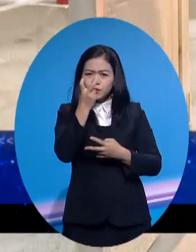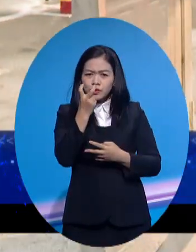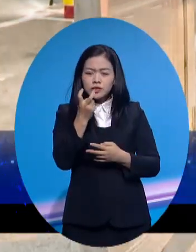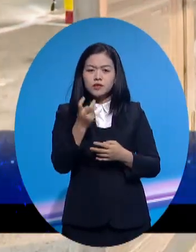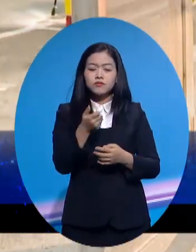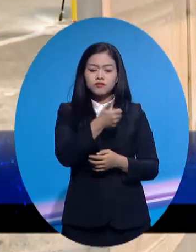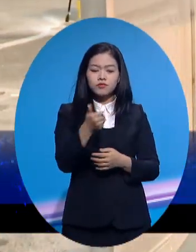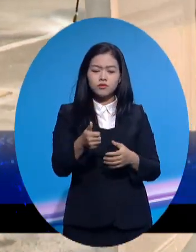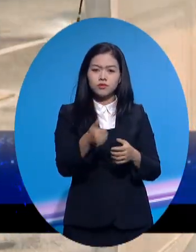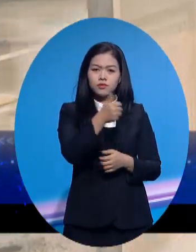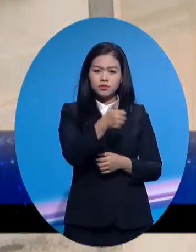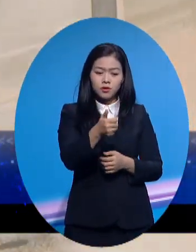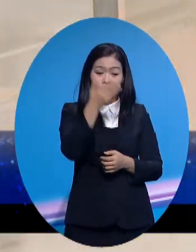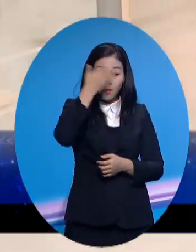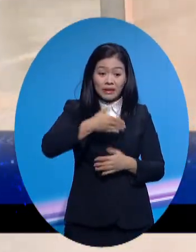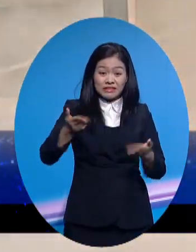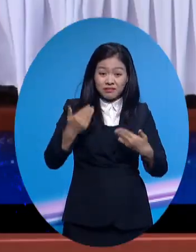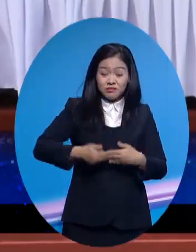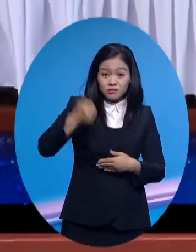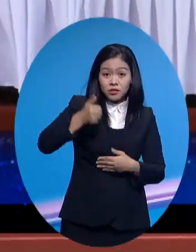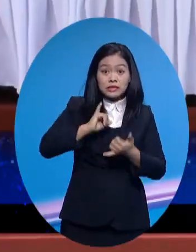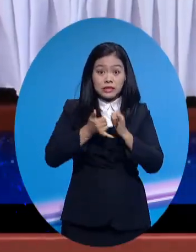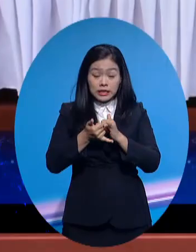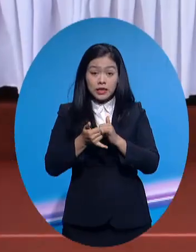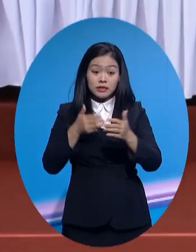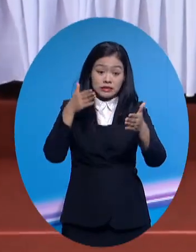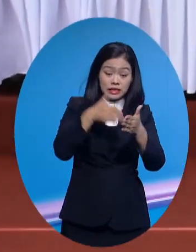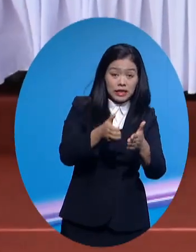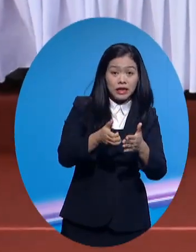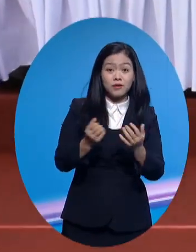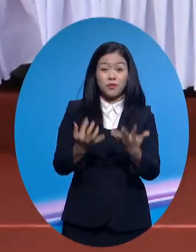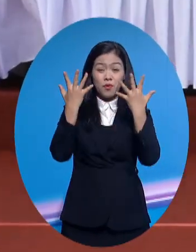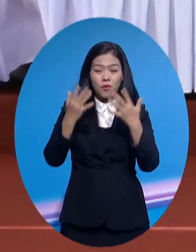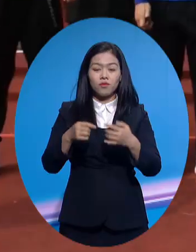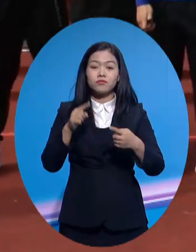dựng những lực lượng có mặt nhanh nhất khi xảy ra cháy nổ, tai nạn, sự cố với phương châm